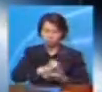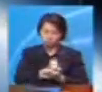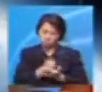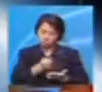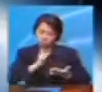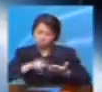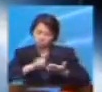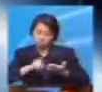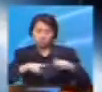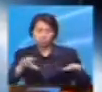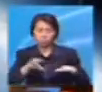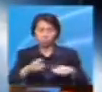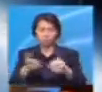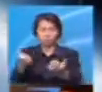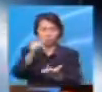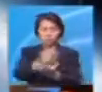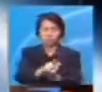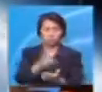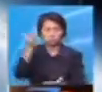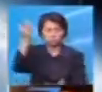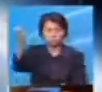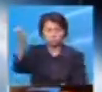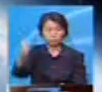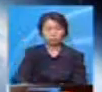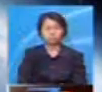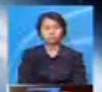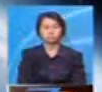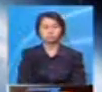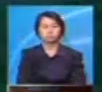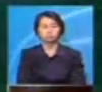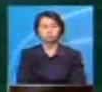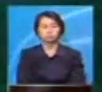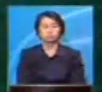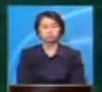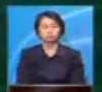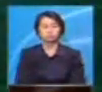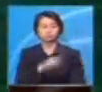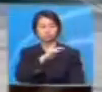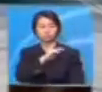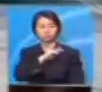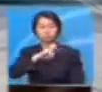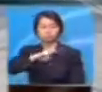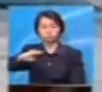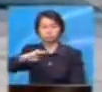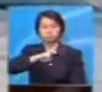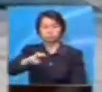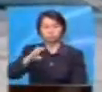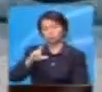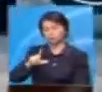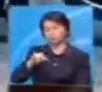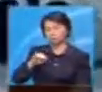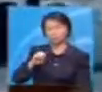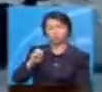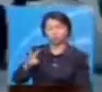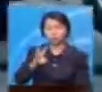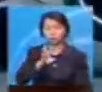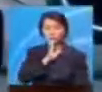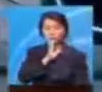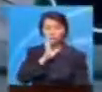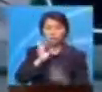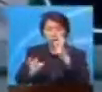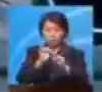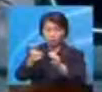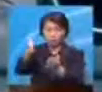dijalankan laporan shahril sarfudin menteri pengangkutan Datuk Seri Liu Tion lain menegaskan sekiranya